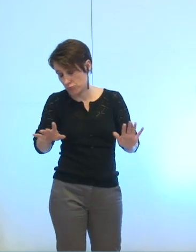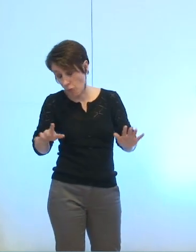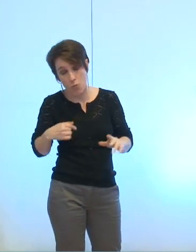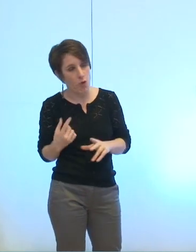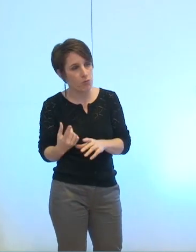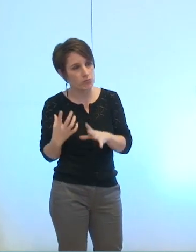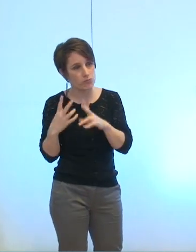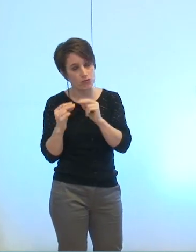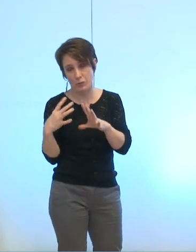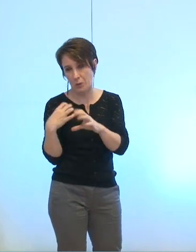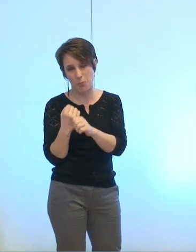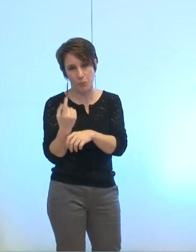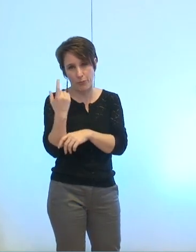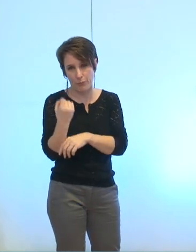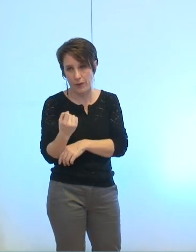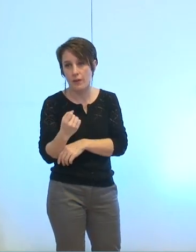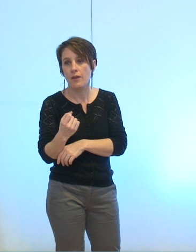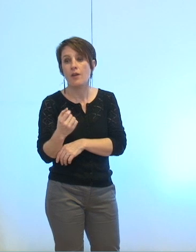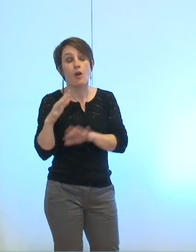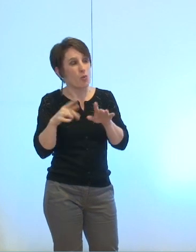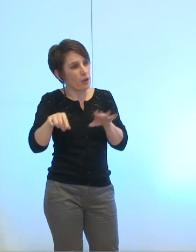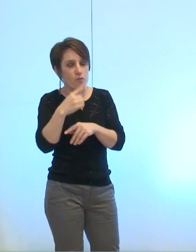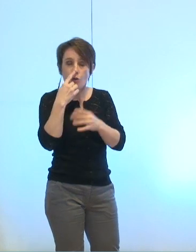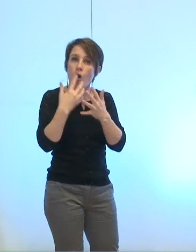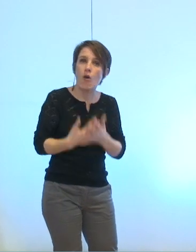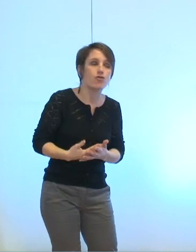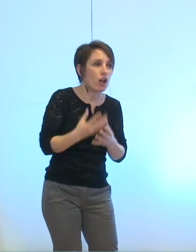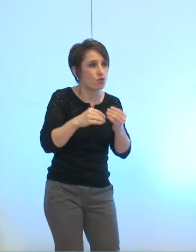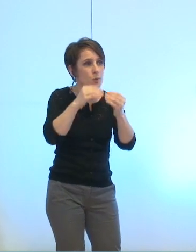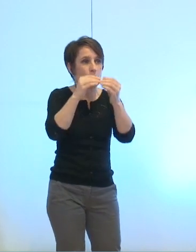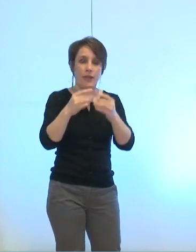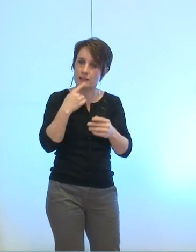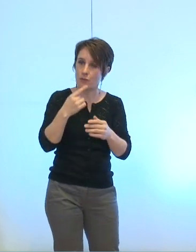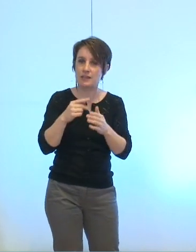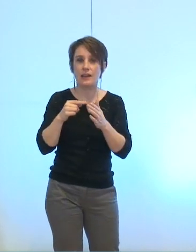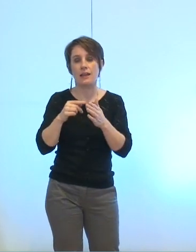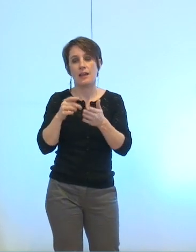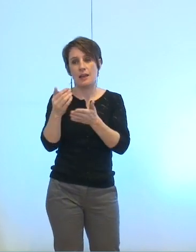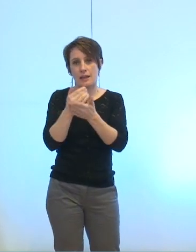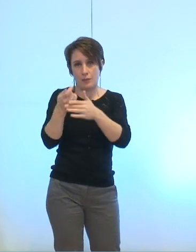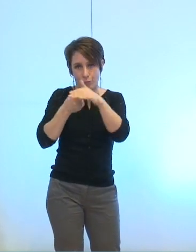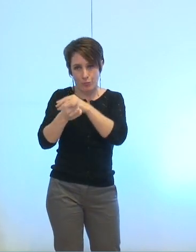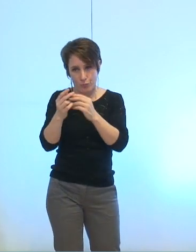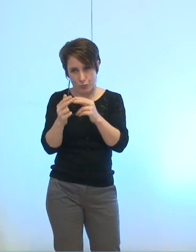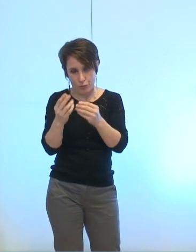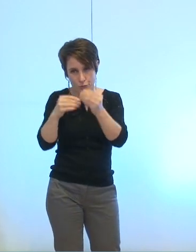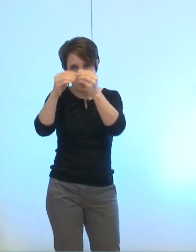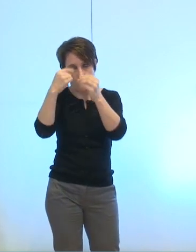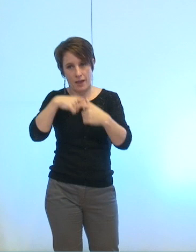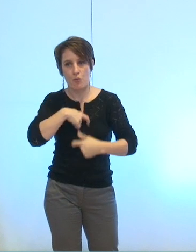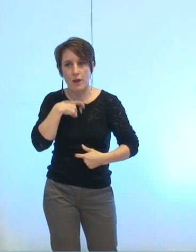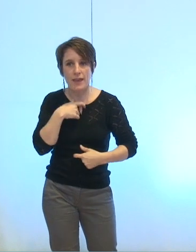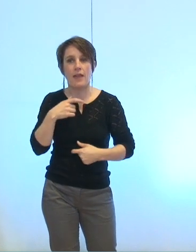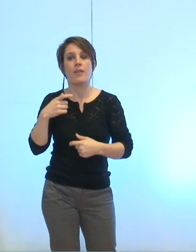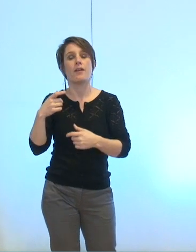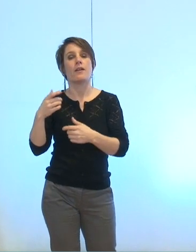pourrez peut-être penser que c'est une charge supplémentaire régime indemnitaire en faveur des cadres régime indemnitaire en faveur des bas salaire